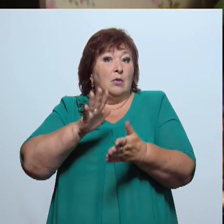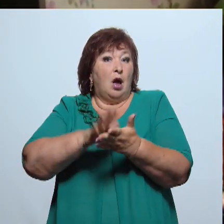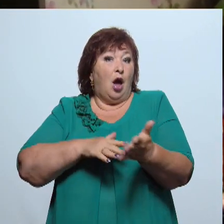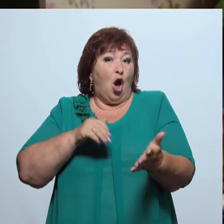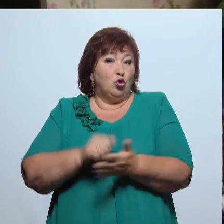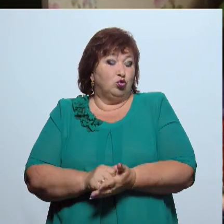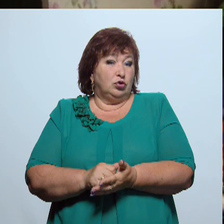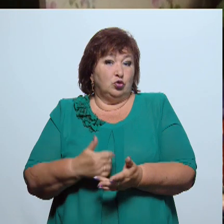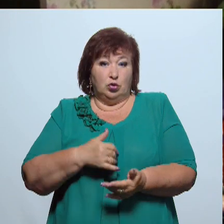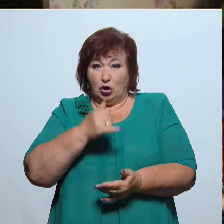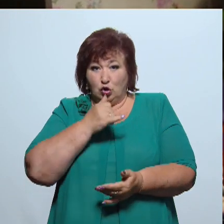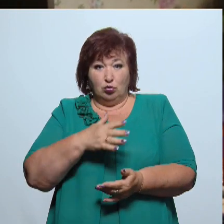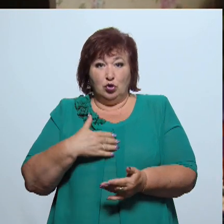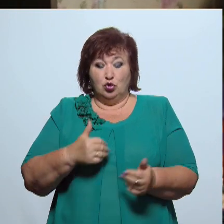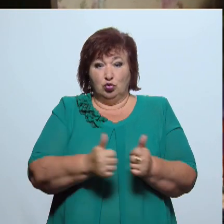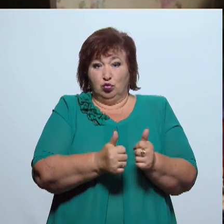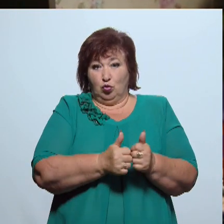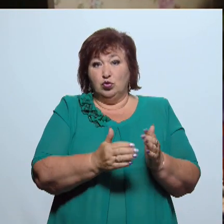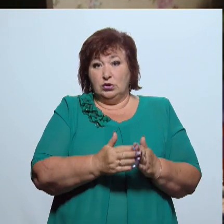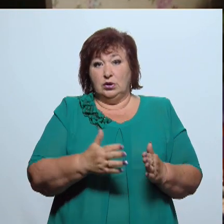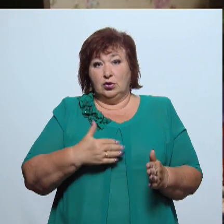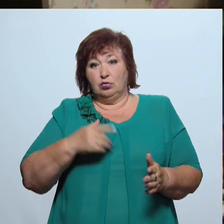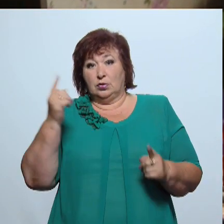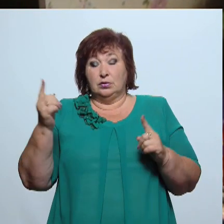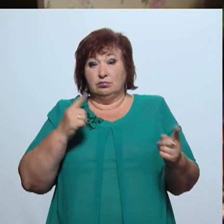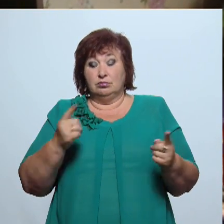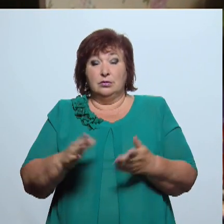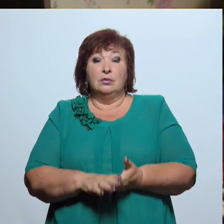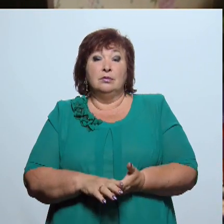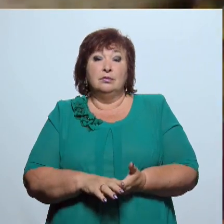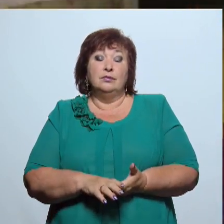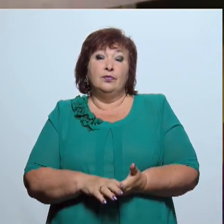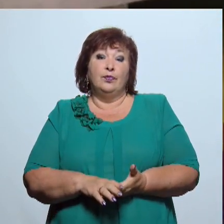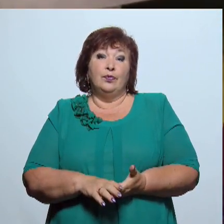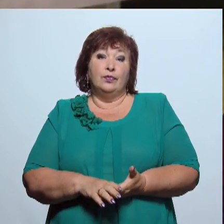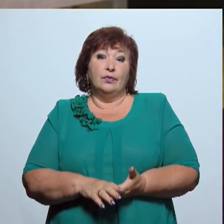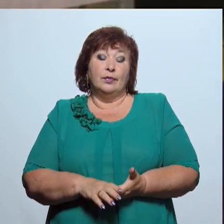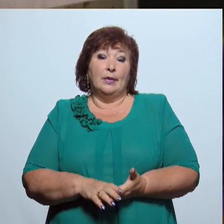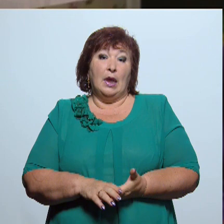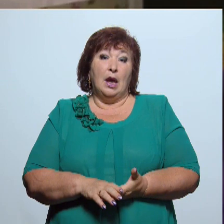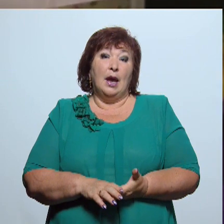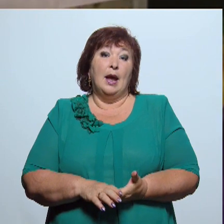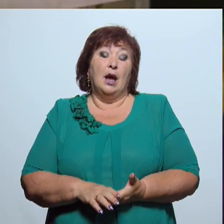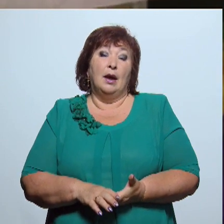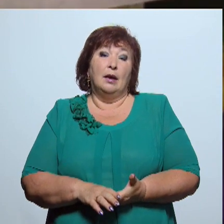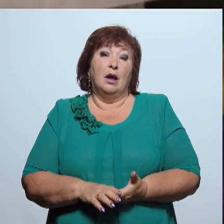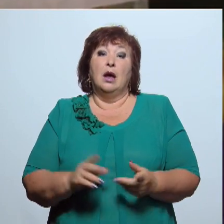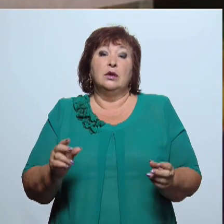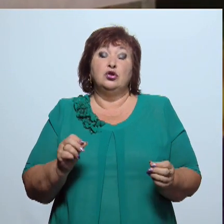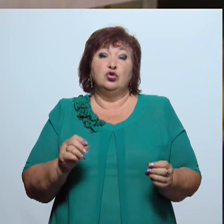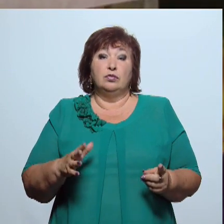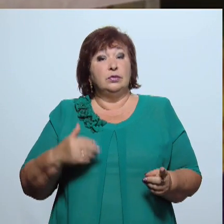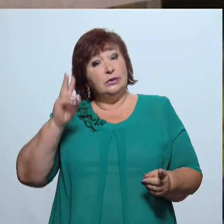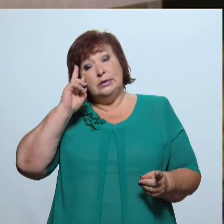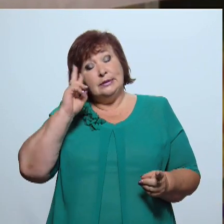что у соседей. Я думала, у меня рухнет. Что вы планируете делать теперь? А что планируете?